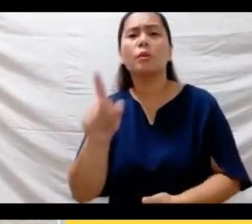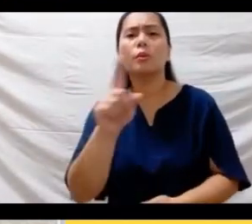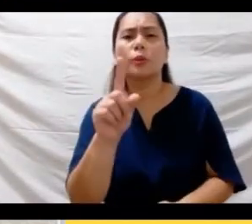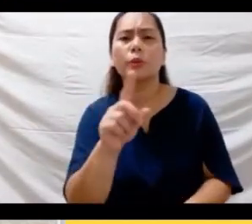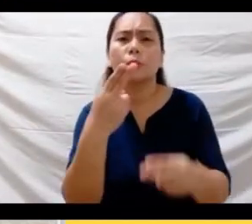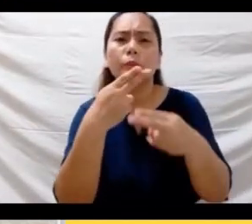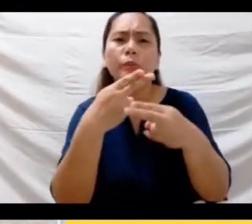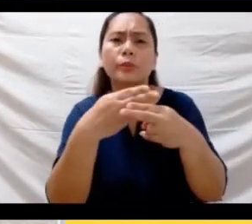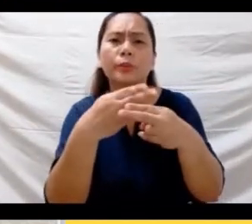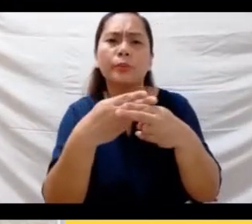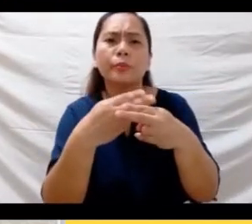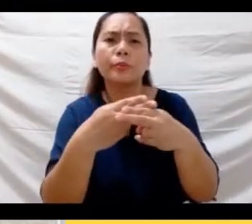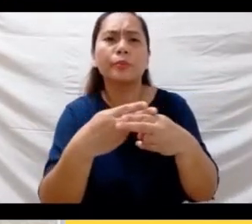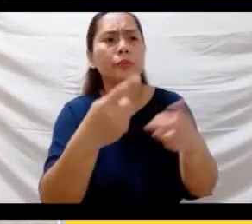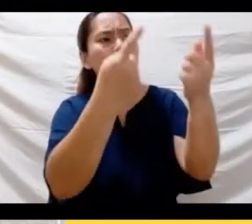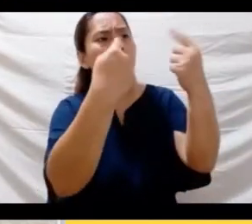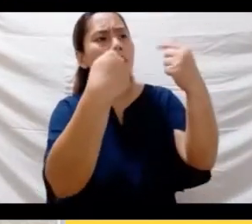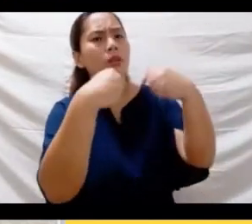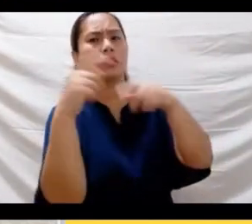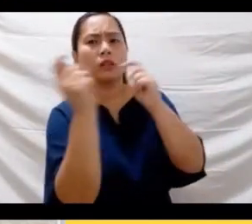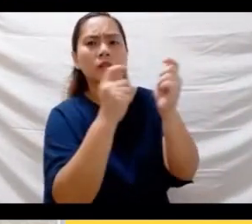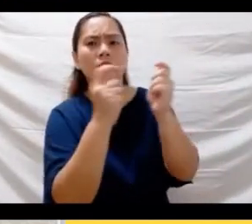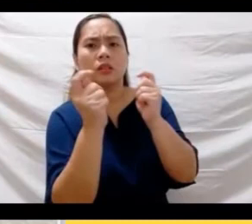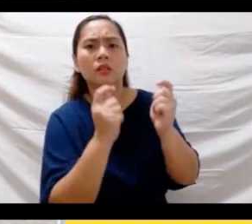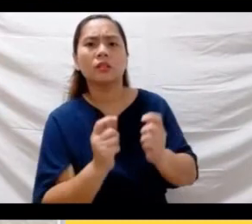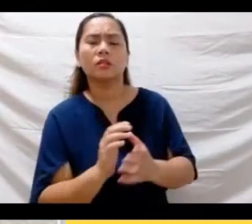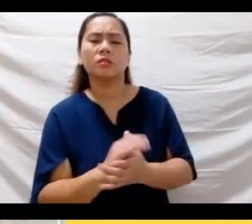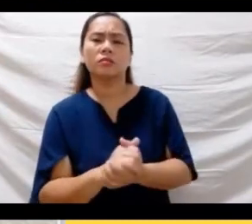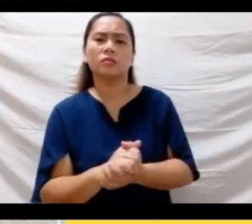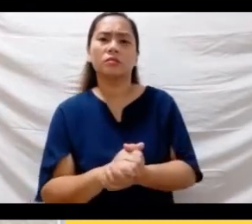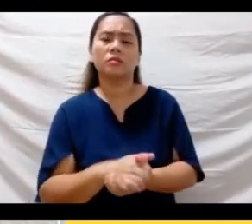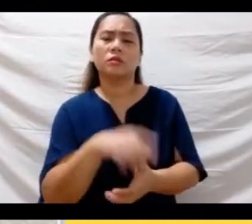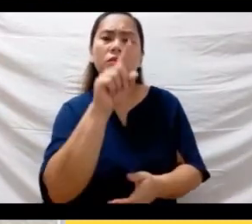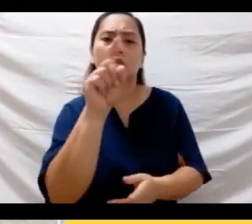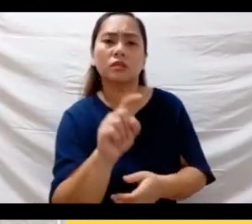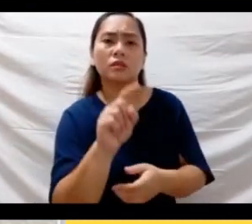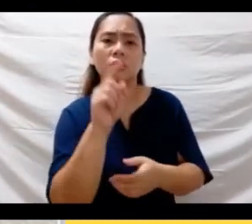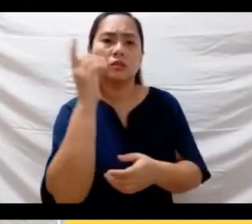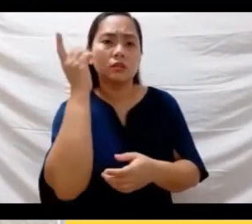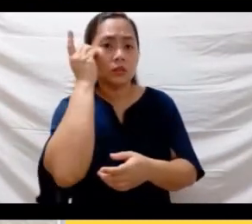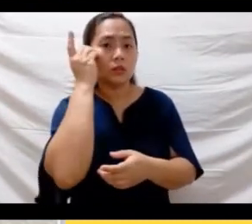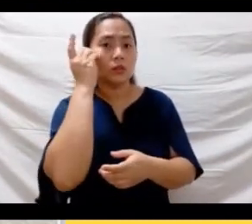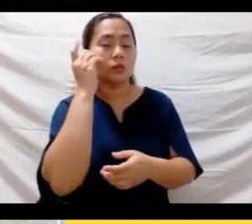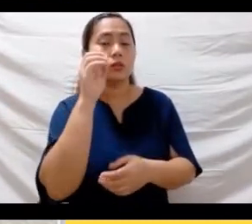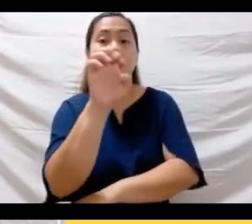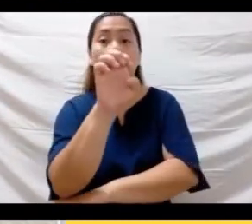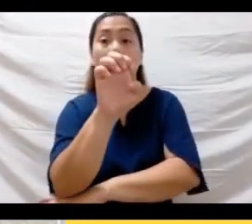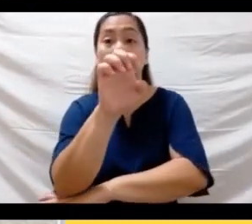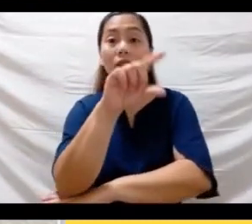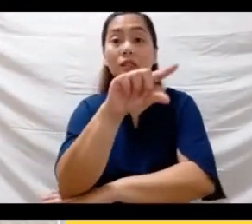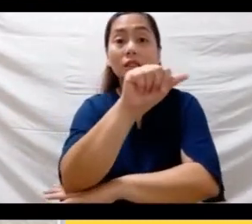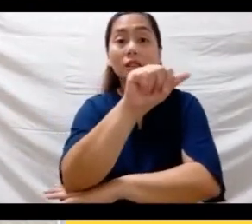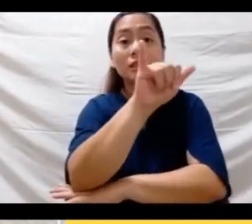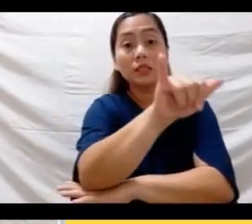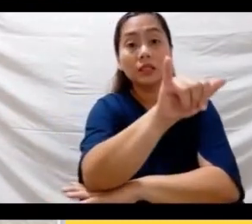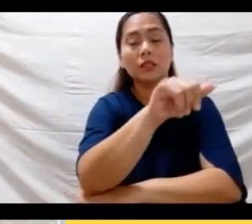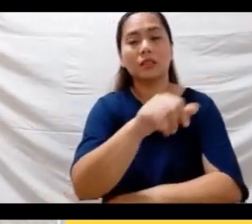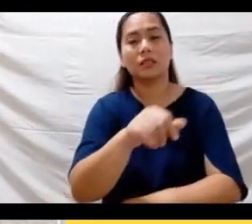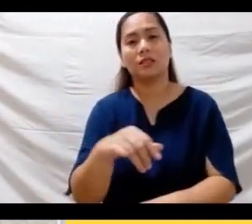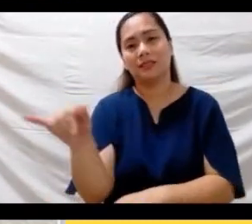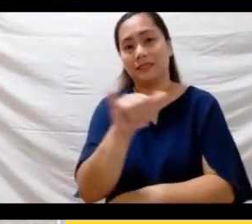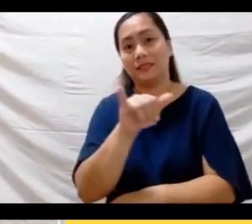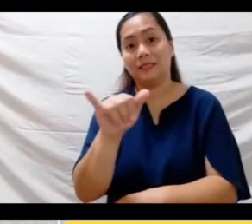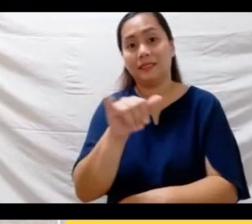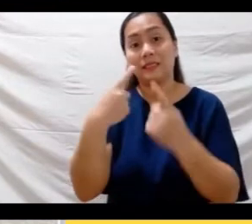pangalan ng paparating na bagyo? Tanong ni Dino. Egay, sabay na sabi ng